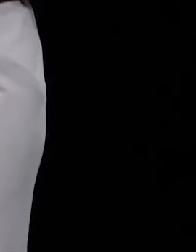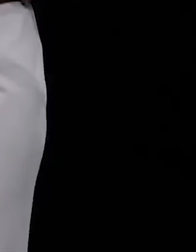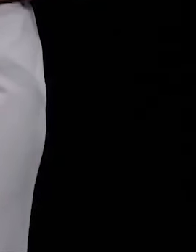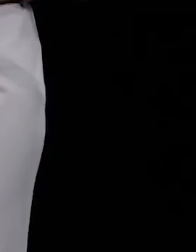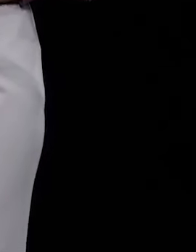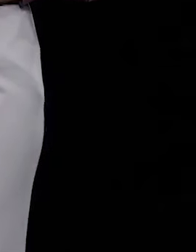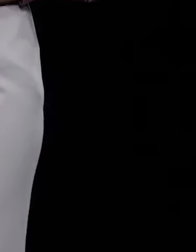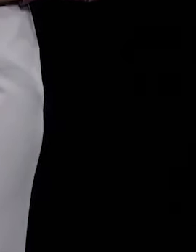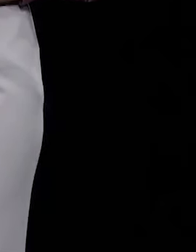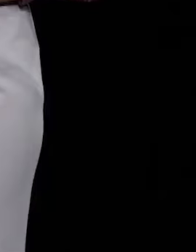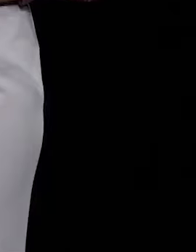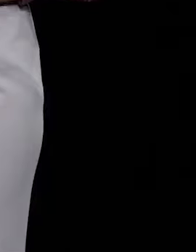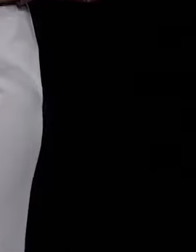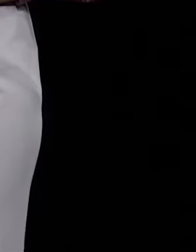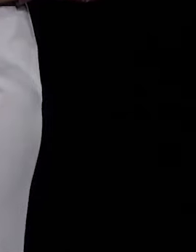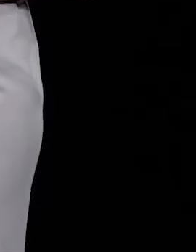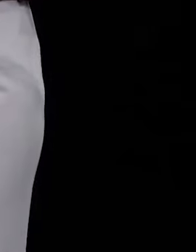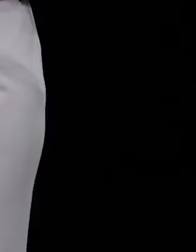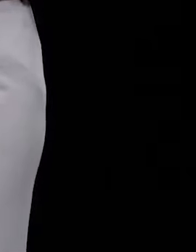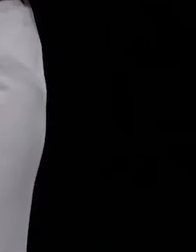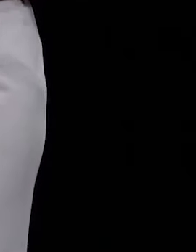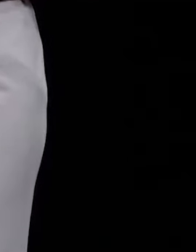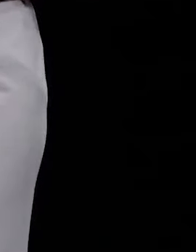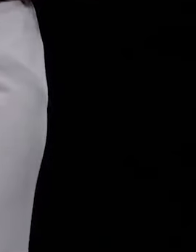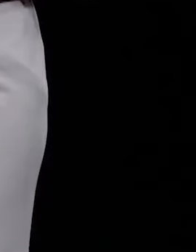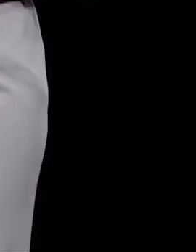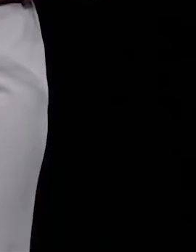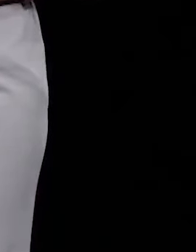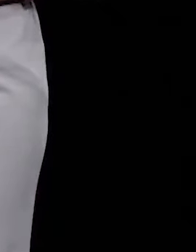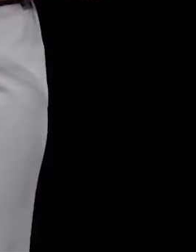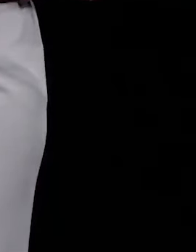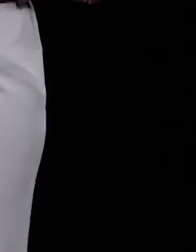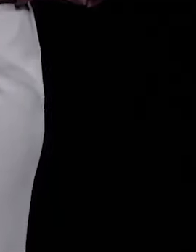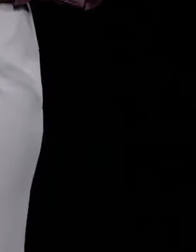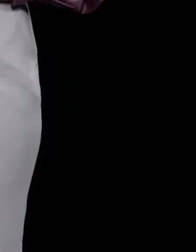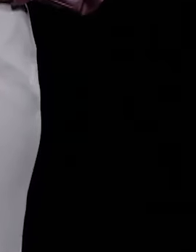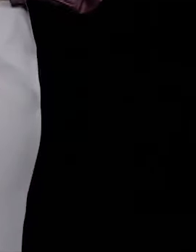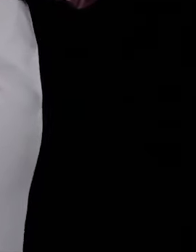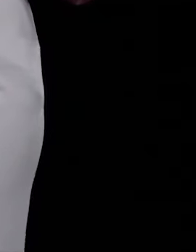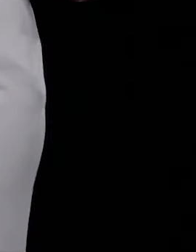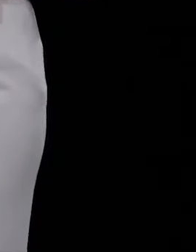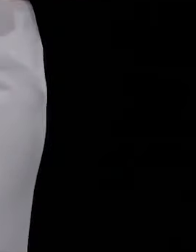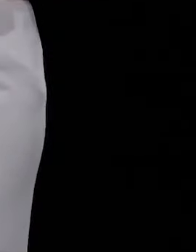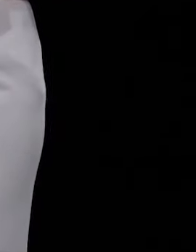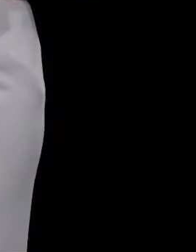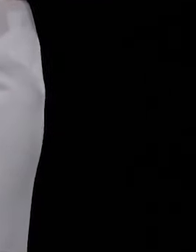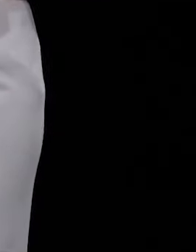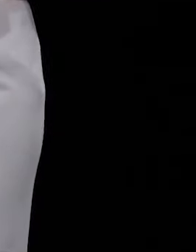언제 어디서나 내손안의 뉴스 광주 NBC 뉴스 유튜브 구독으로 함께하세요 l